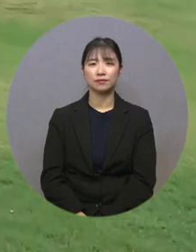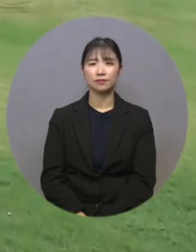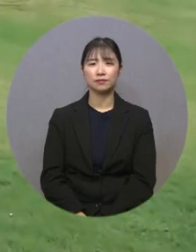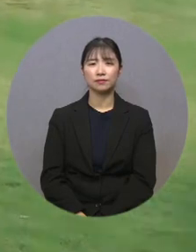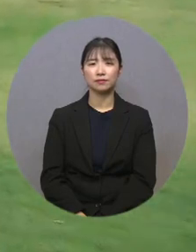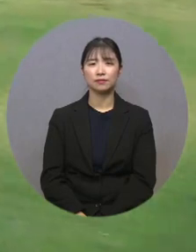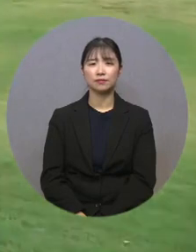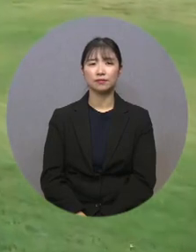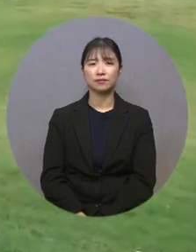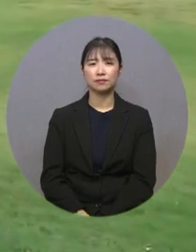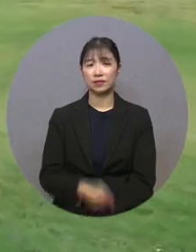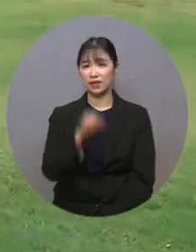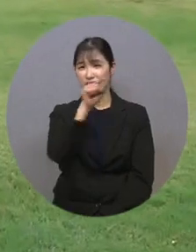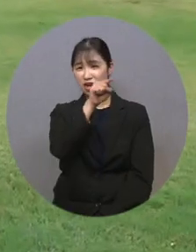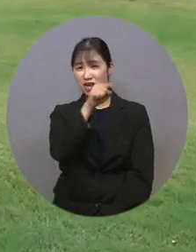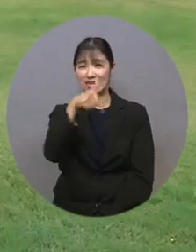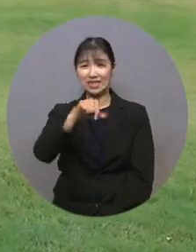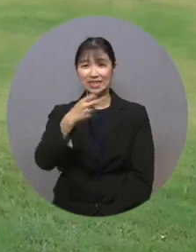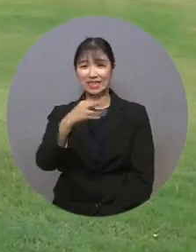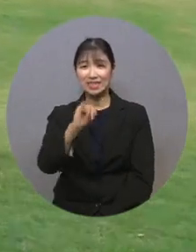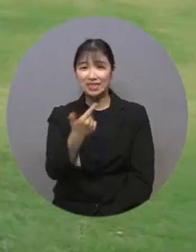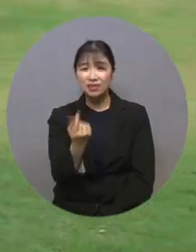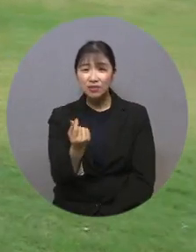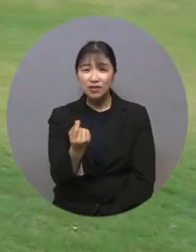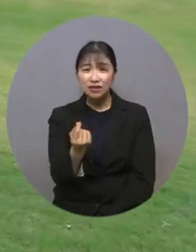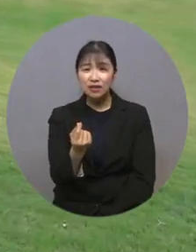형, 거기 저기가 그린이죠?